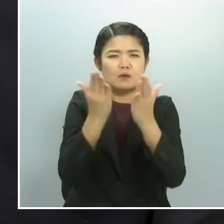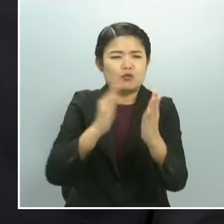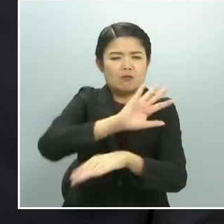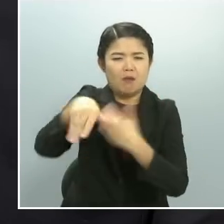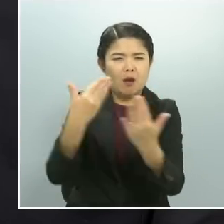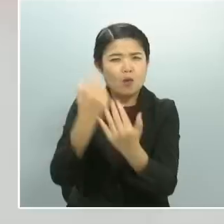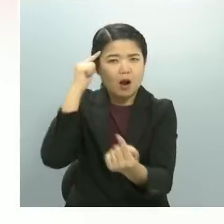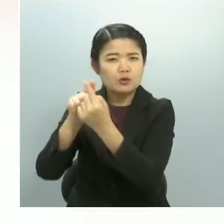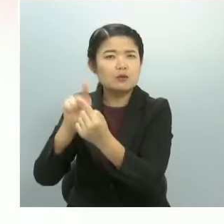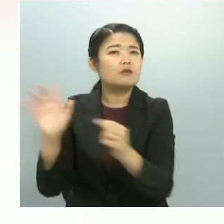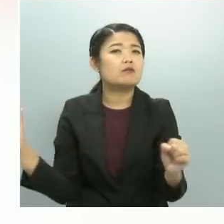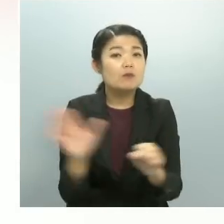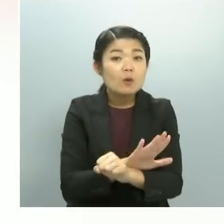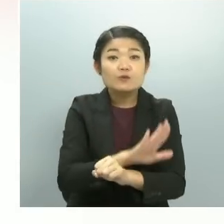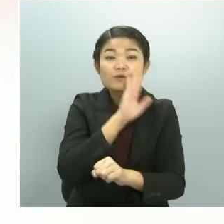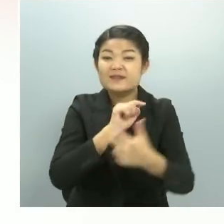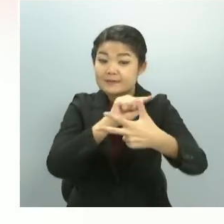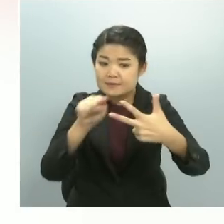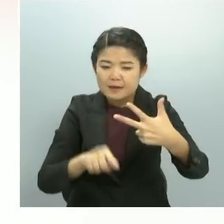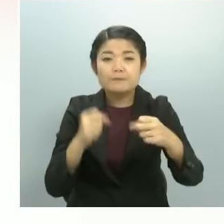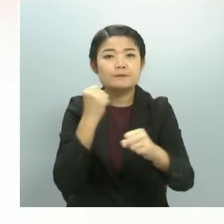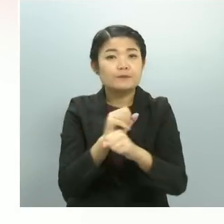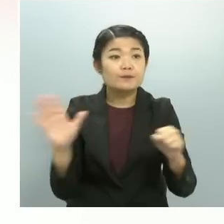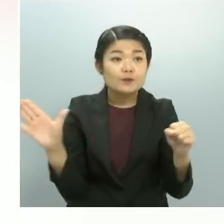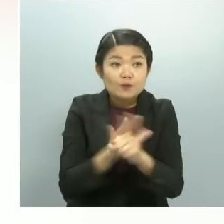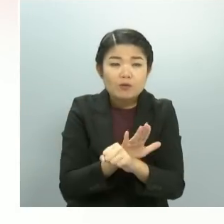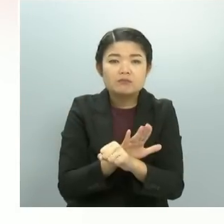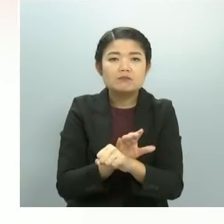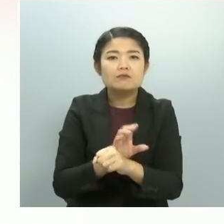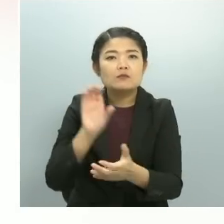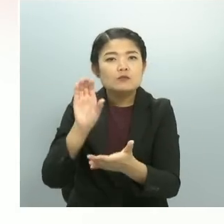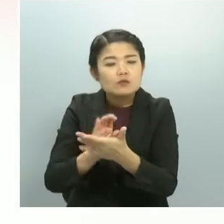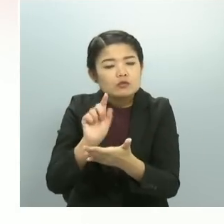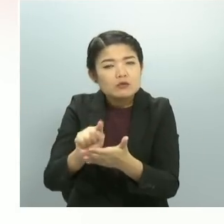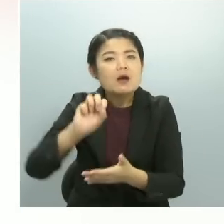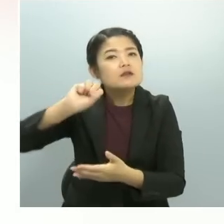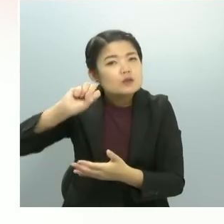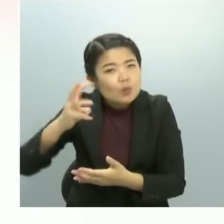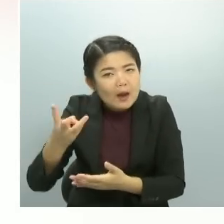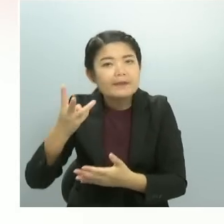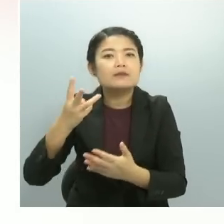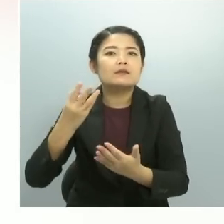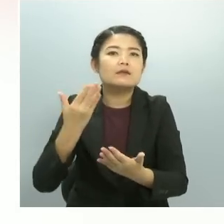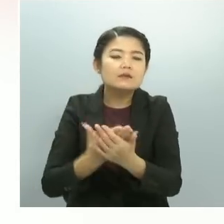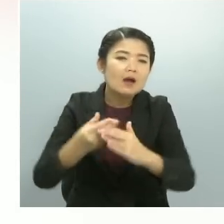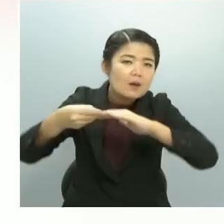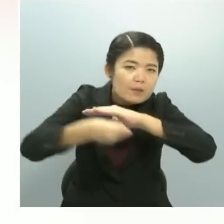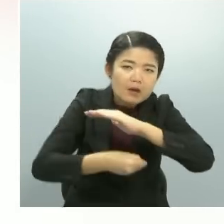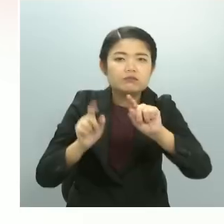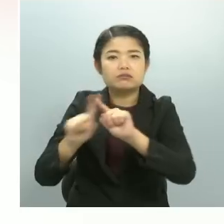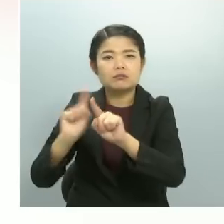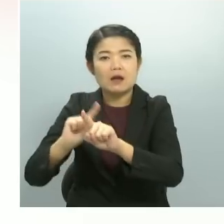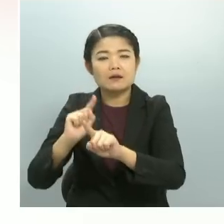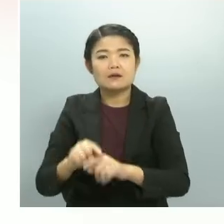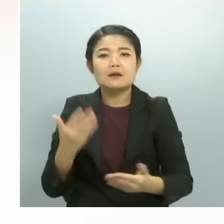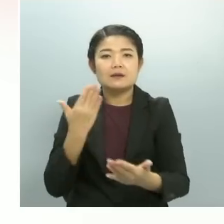ถ้าทำทั้ง3ข้ออย่างที่บอกคือทุนผูกขาดทุจริตสวัสดิการตามแต่ละประเภทค่าครองชีพของ